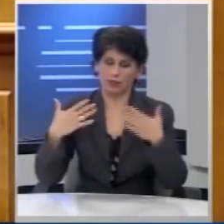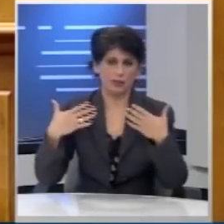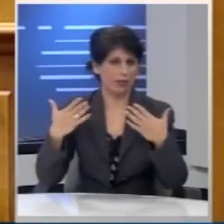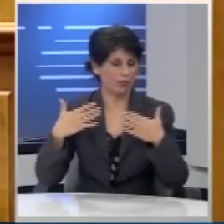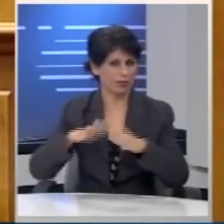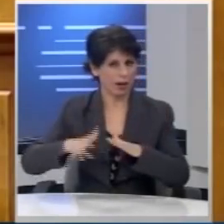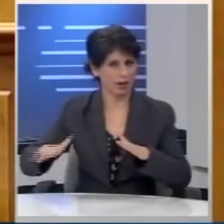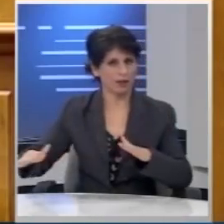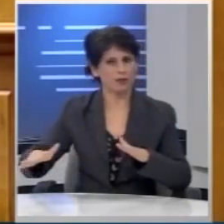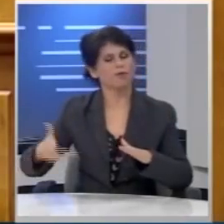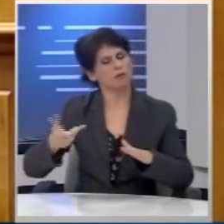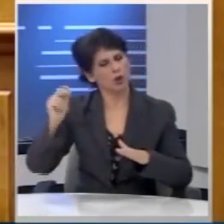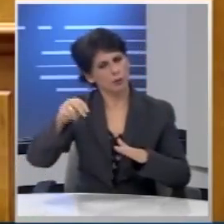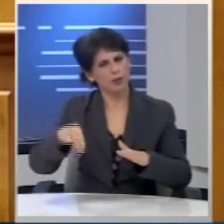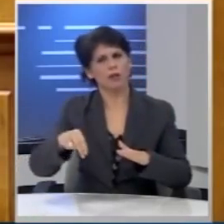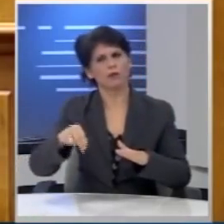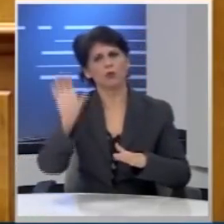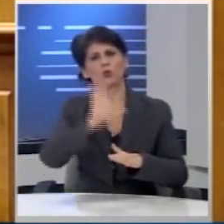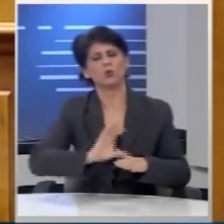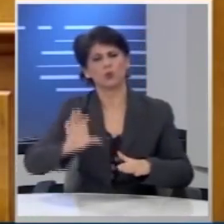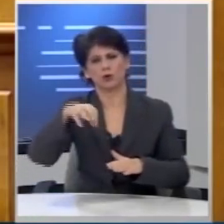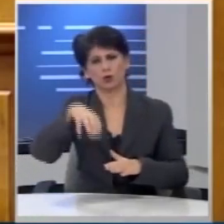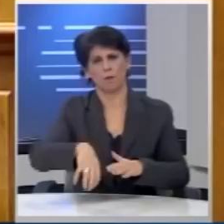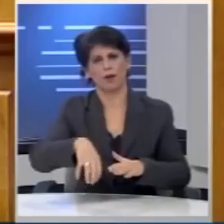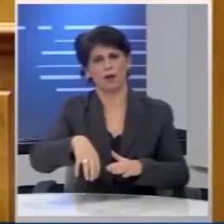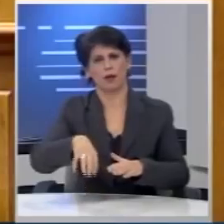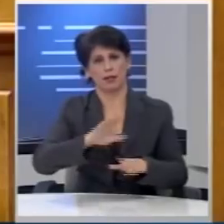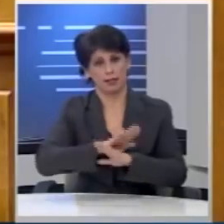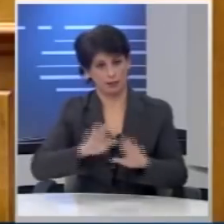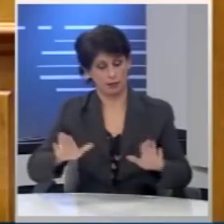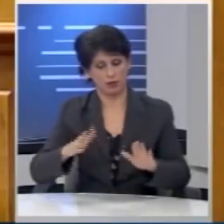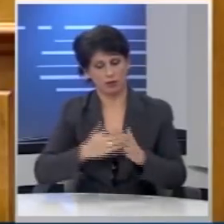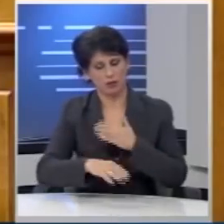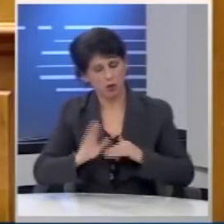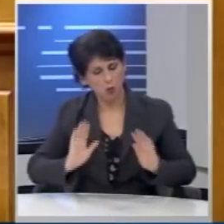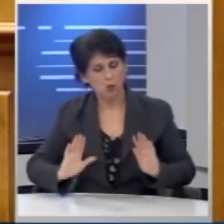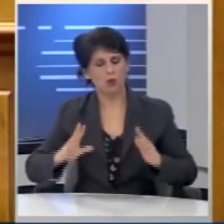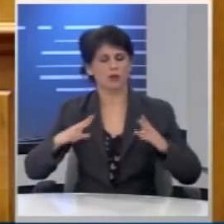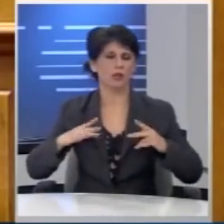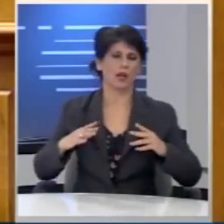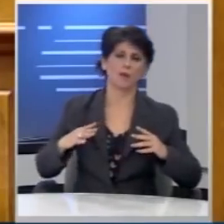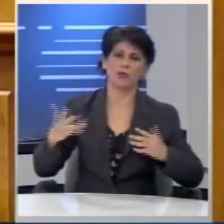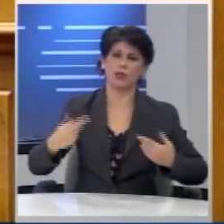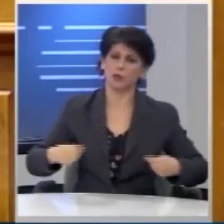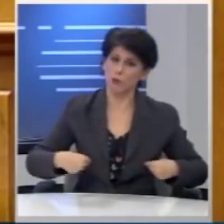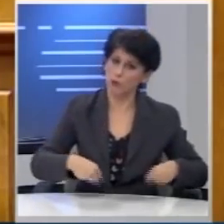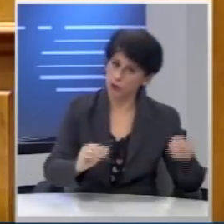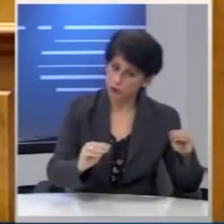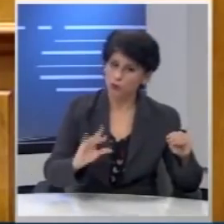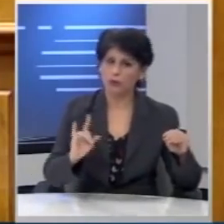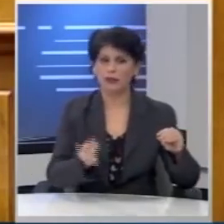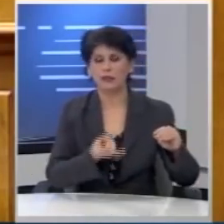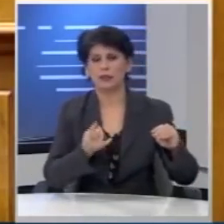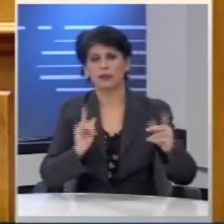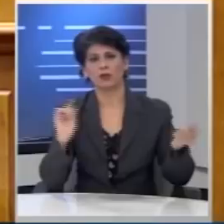στον τουριστικό τομέα. Δηλαδή να σταματήσουν να το χρησιμοποιούν για ξεκούραση, για αναψυχή, είτε να το εκποιήσουν, είτε